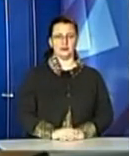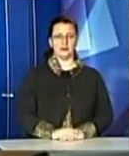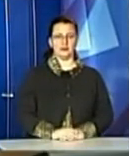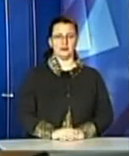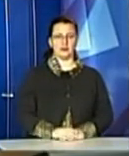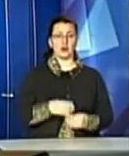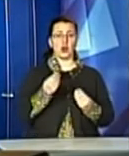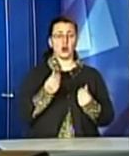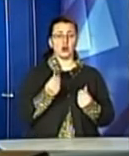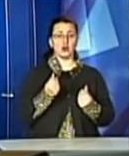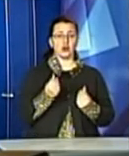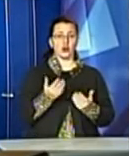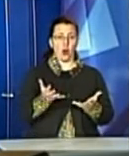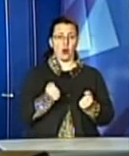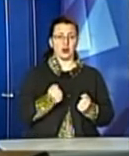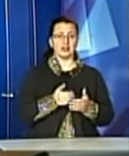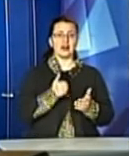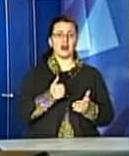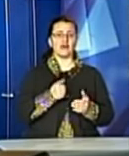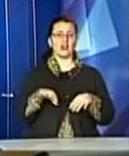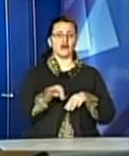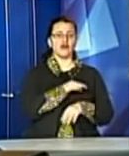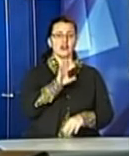Грошові кошти він отримав від дружини,